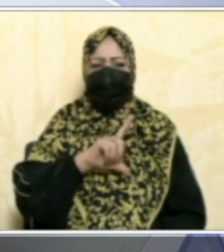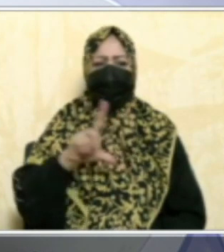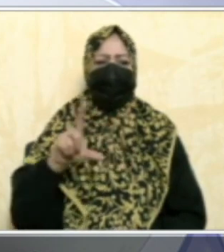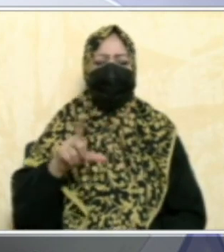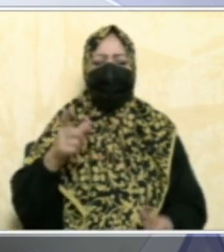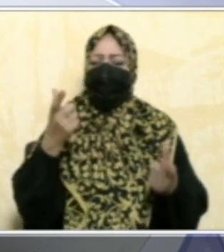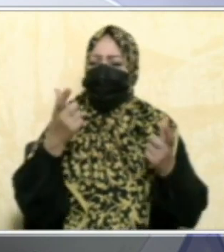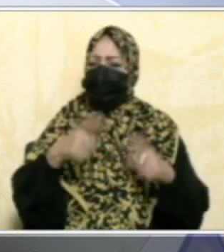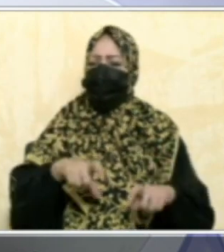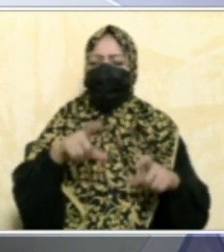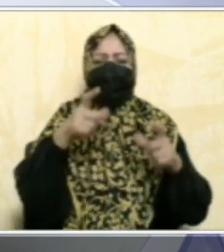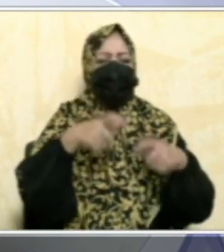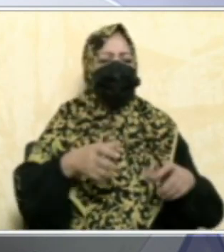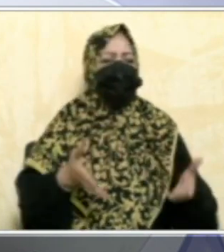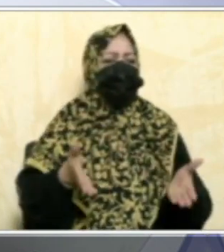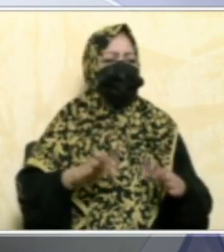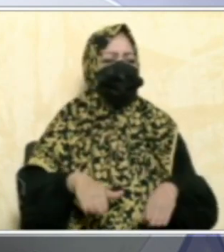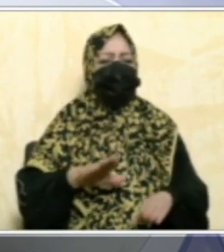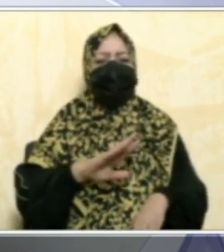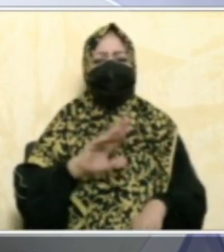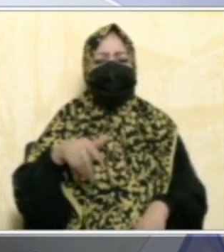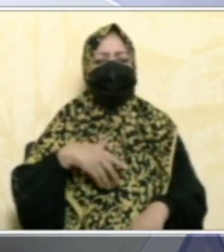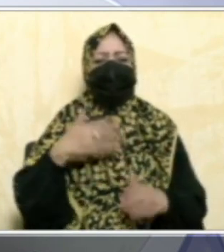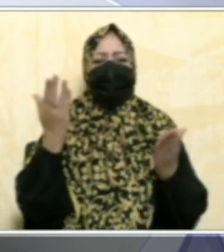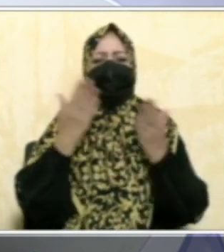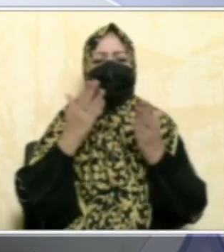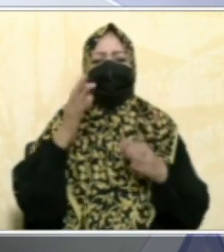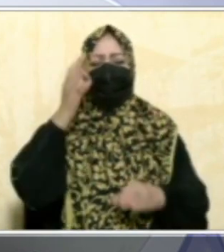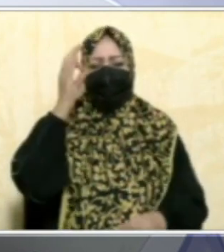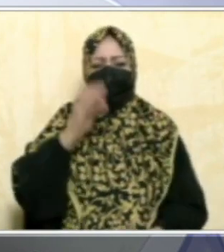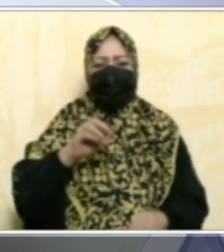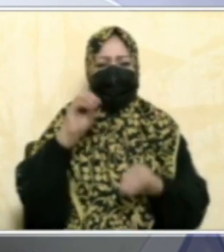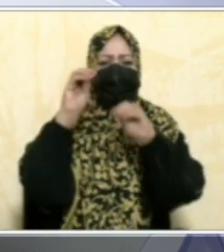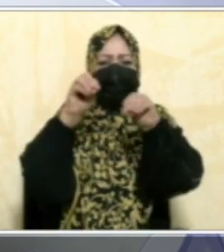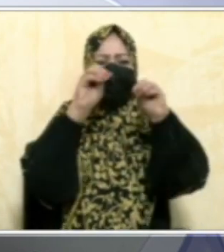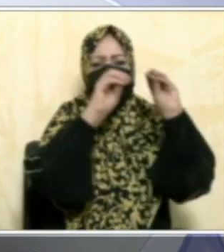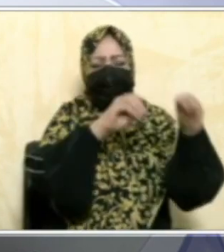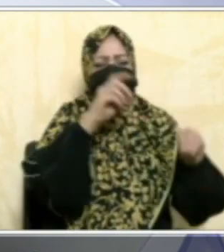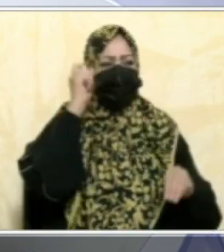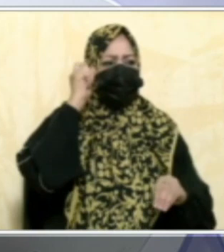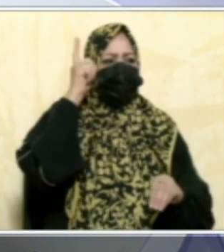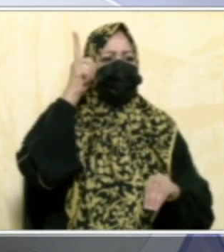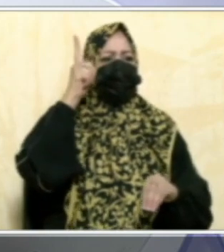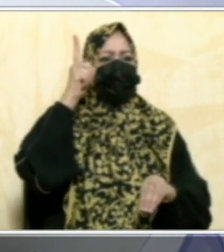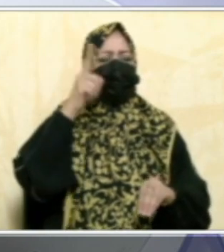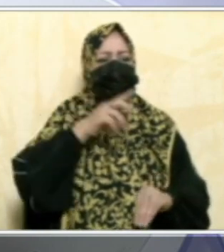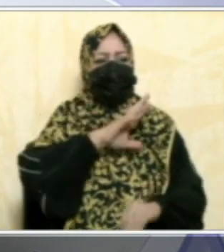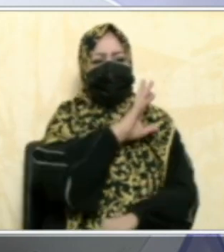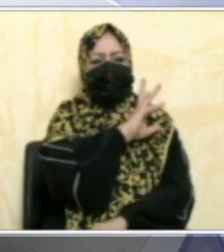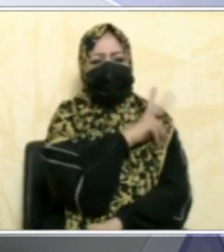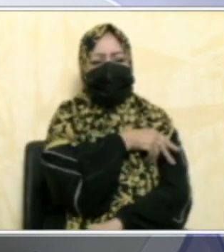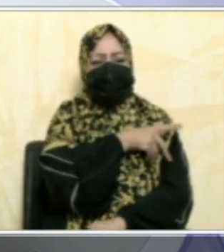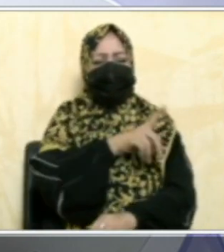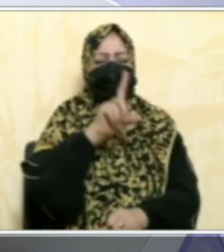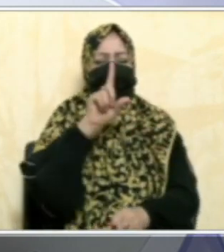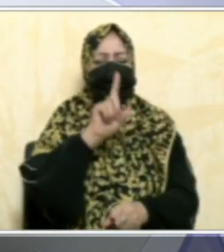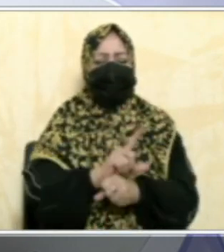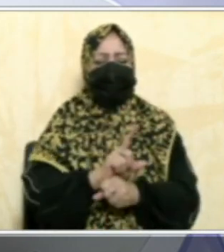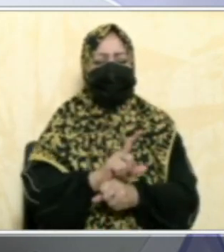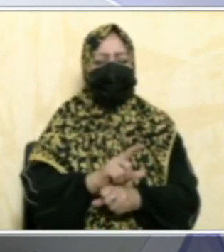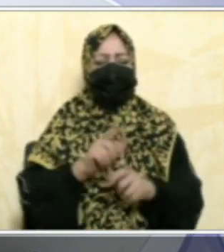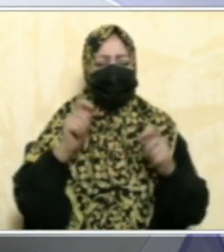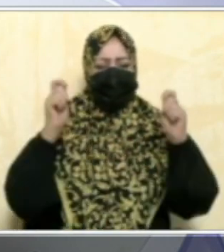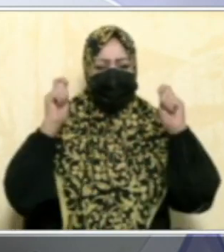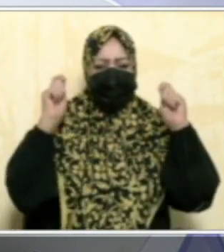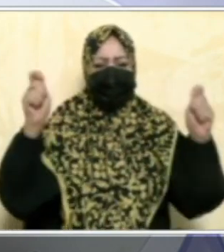مذاكرة، كل المجالس ينبغي أن نذكر فيها بقضايا الأمة عموما، وعلى رأسها قضية الأقصى، قضية أهلنا في غزة